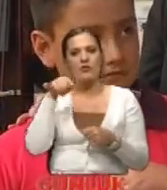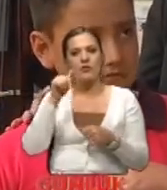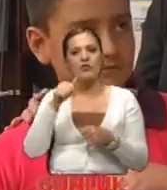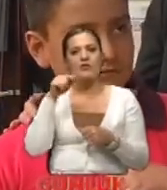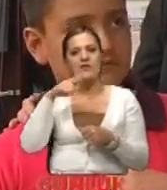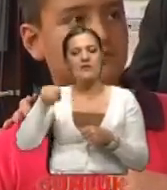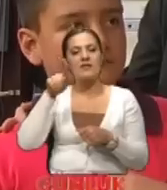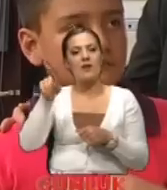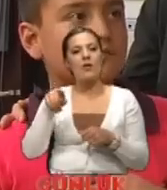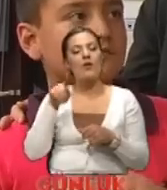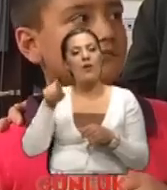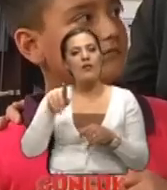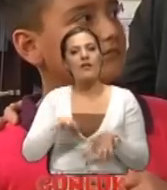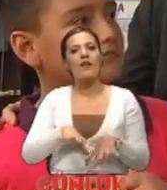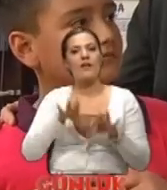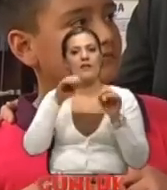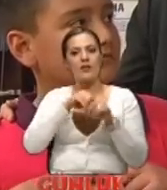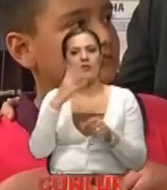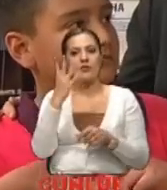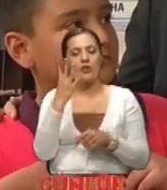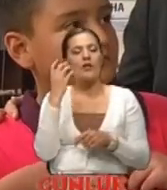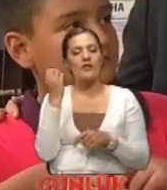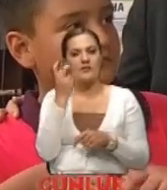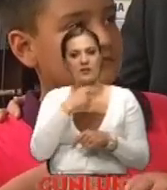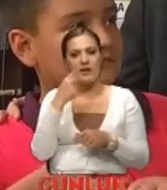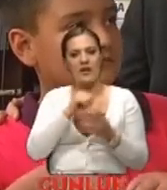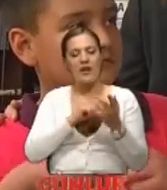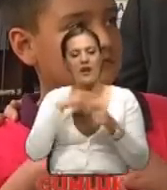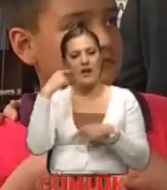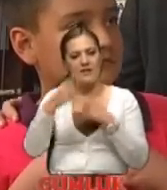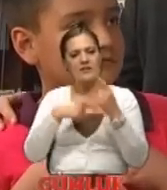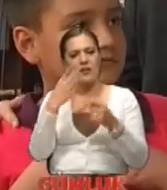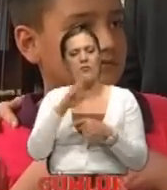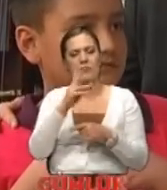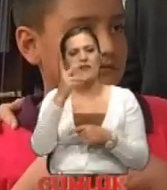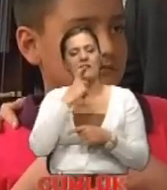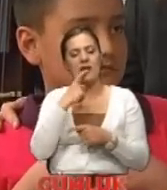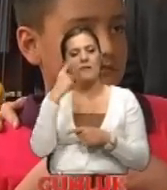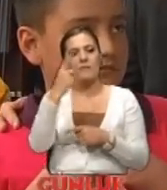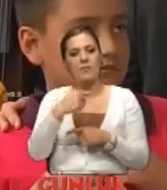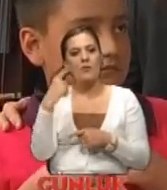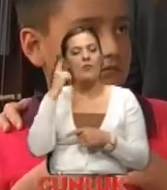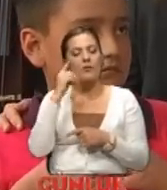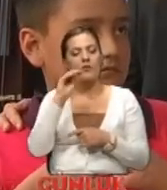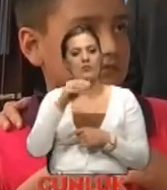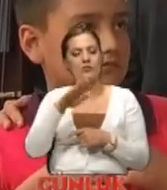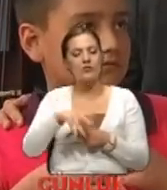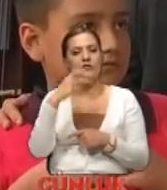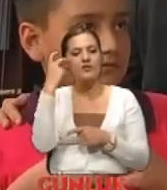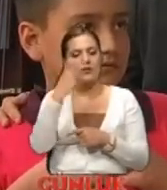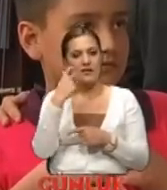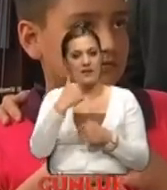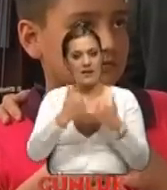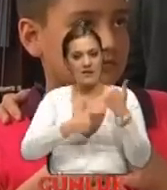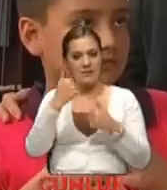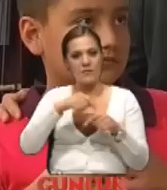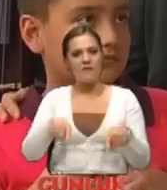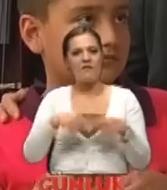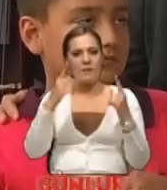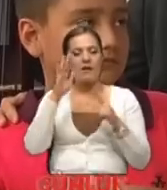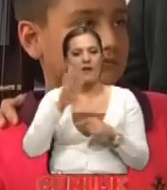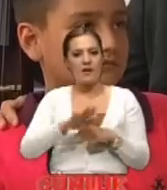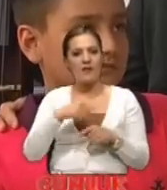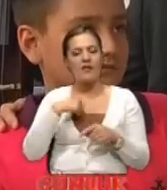çektik, hazırladık dört parçamızı. Her sene olmuyor ama iki senede bir popüler çocuk şarkıları yarışmasında finale